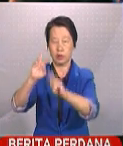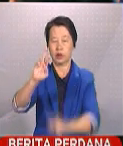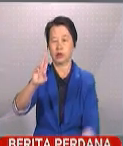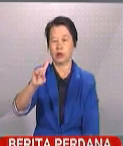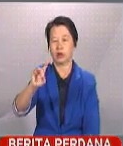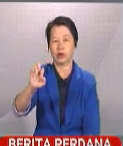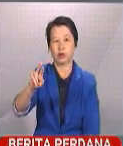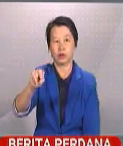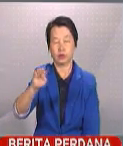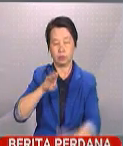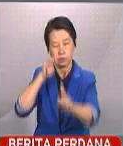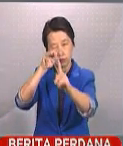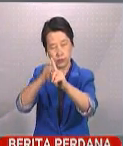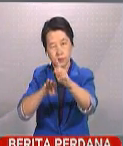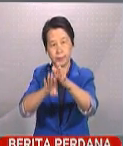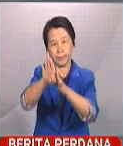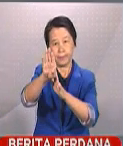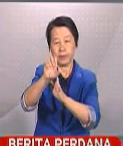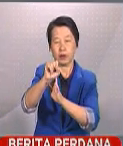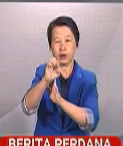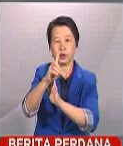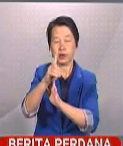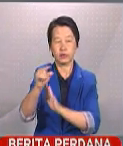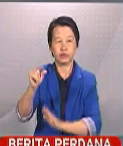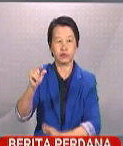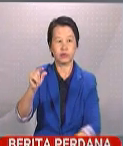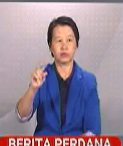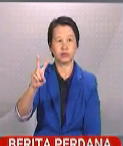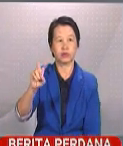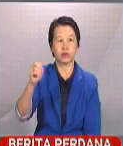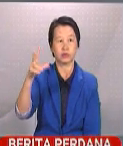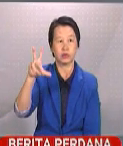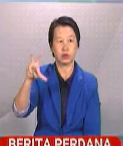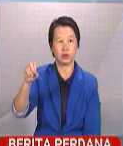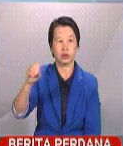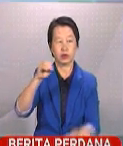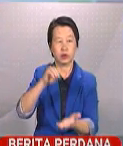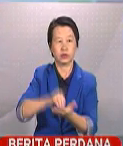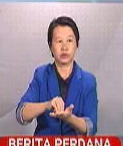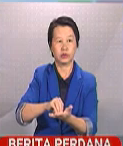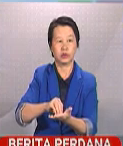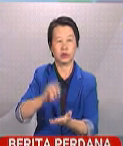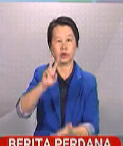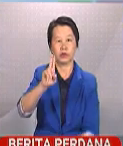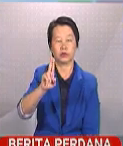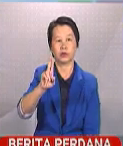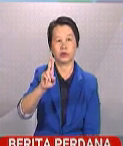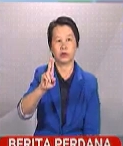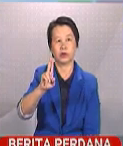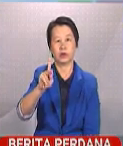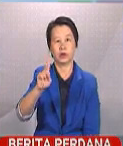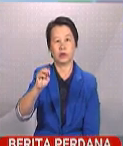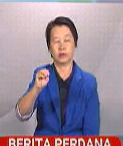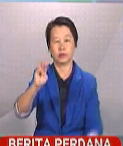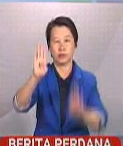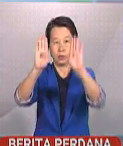arah matlamat pembangunan mampan SDG 2030 di kampus Universiti Kebangsaan Malaysia, Bangi.